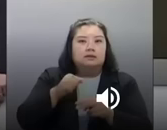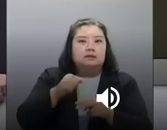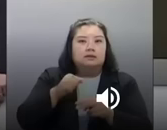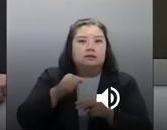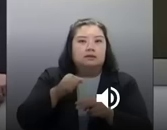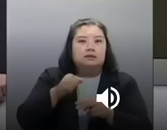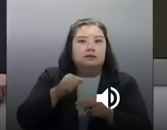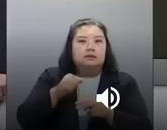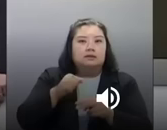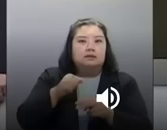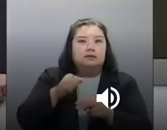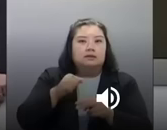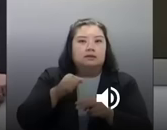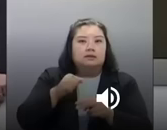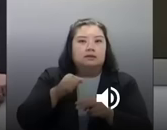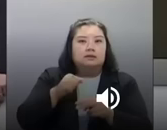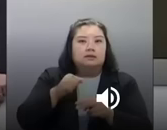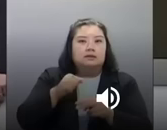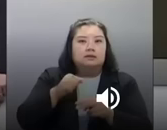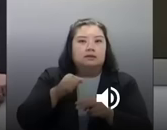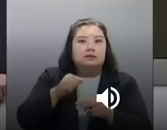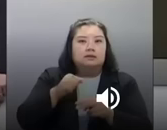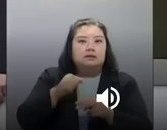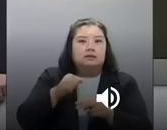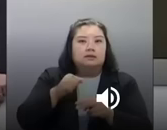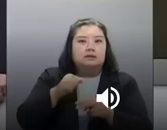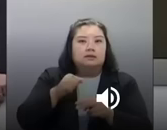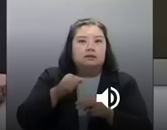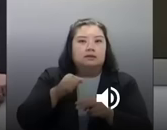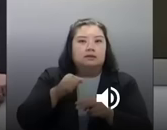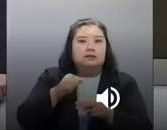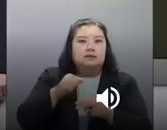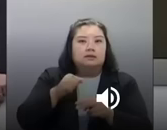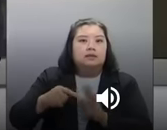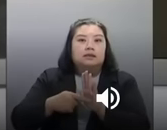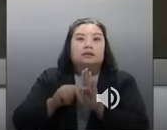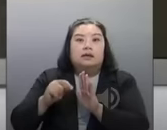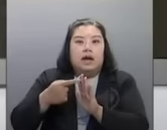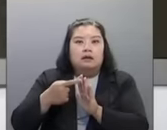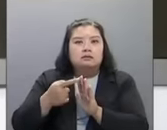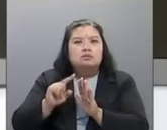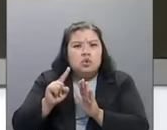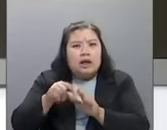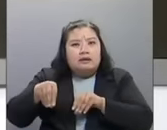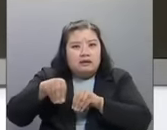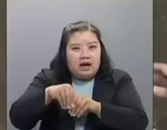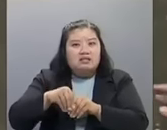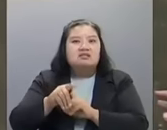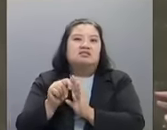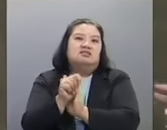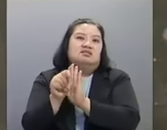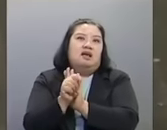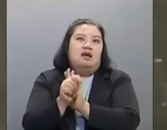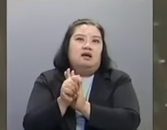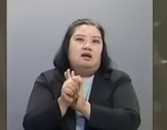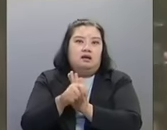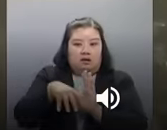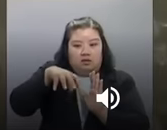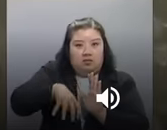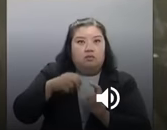โอ้บุเวดาดอตาล้อในเรื่องแม่กุเนาะเรื่องแม่กุแม่ช่อเนี่ยซื้อเนี่ย กันในชื่อเมืองเคเ